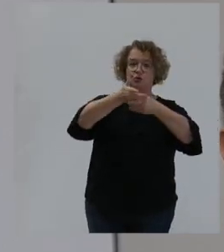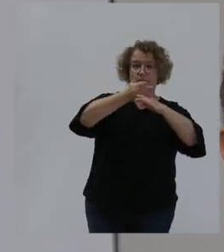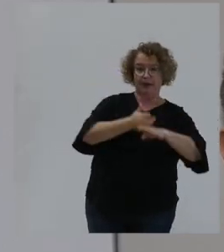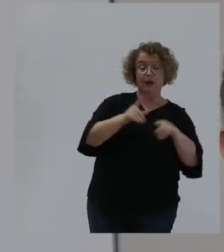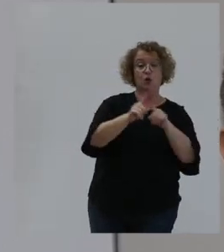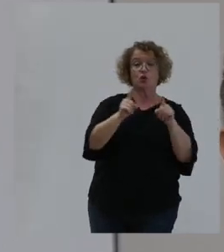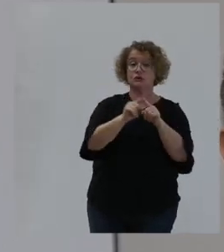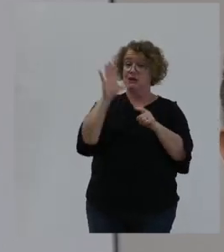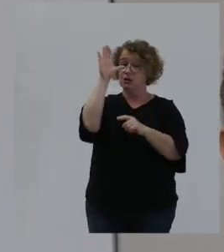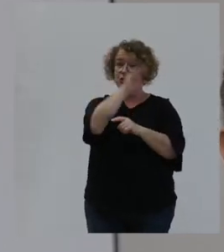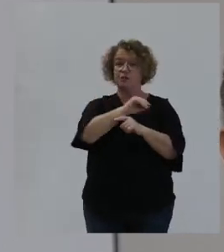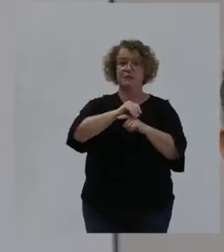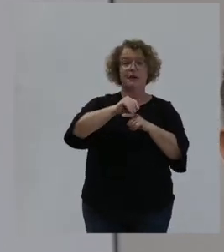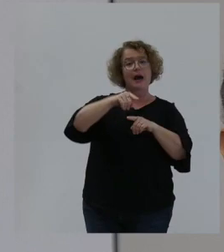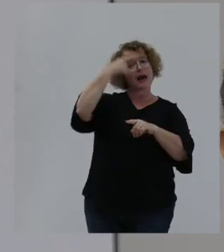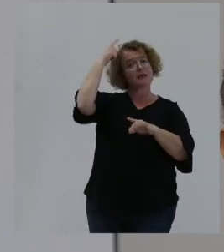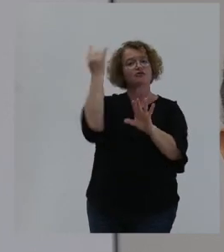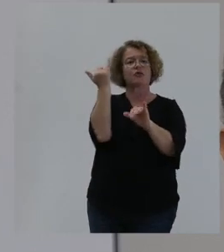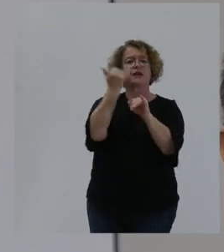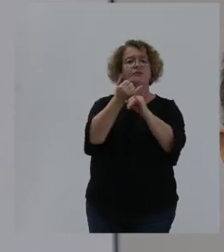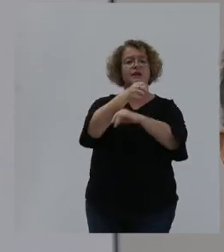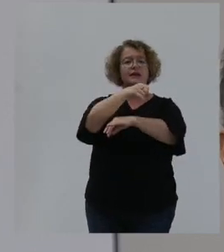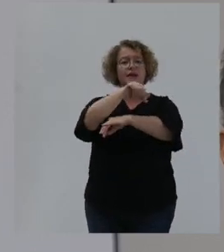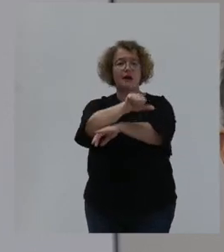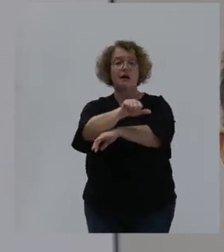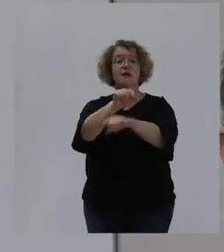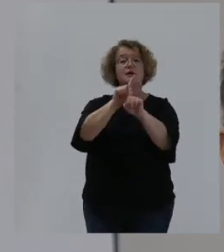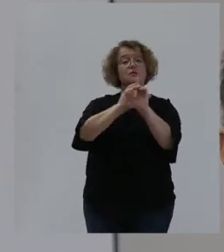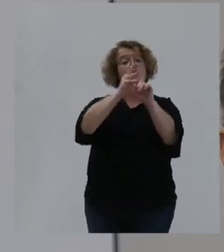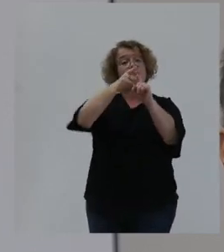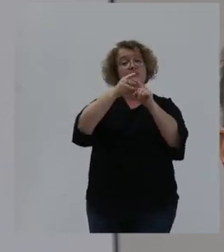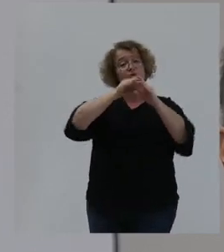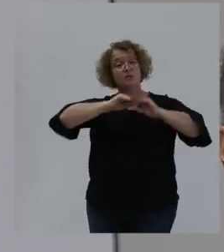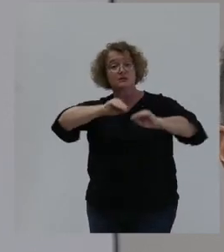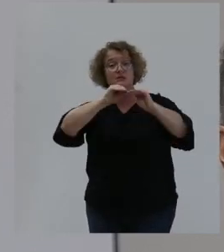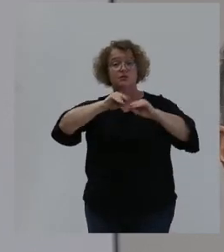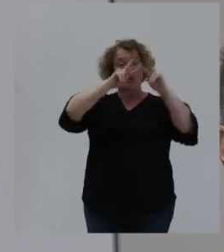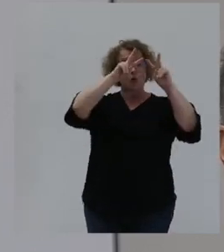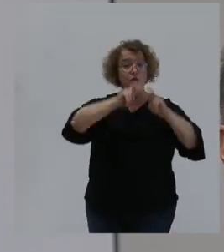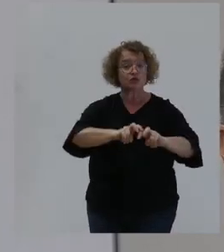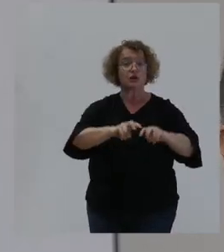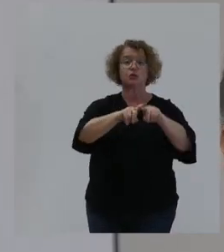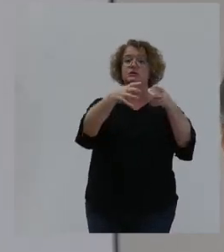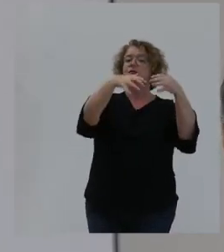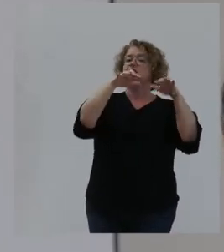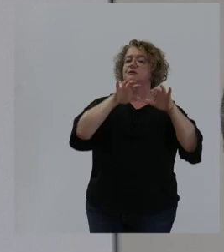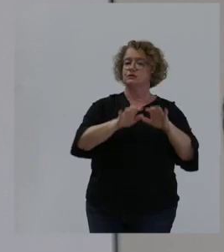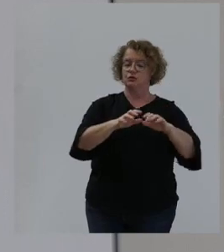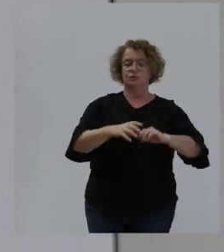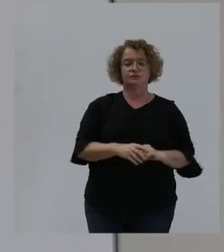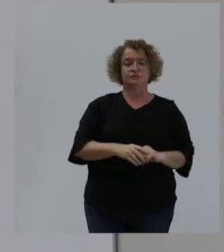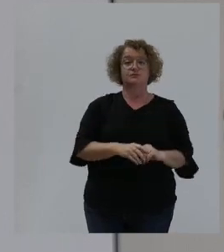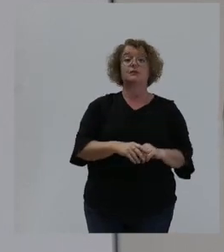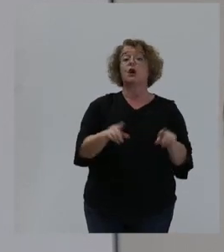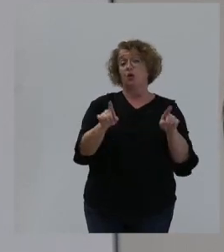les mutations qu'engendrent les intelligences artificielles pour nos missions d'enseignement, de recherche et d'administration. Le